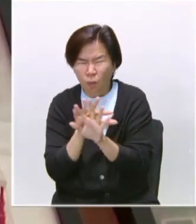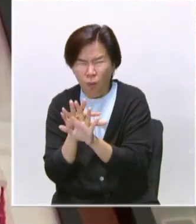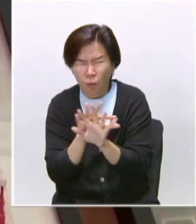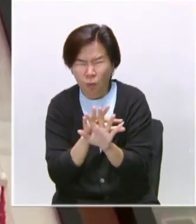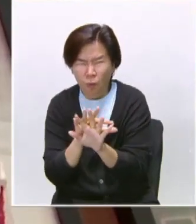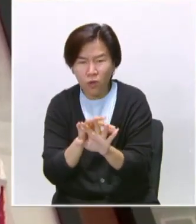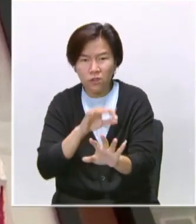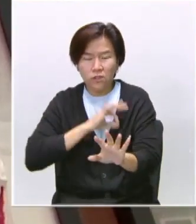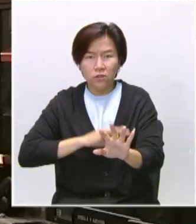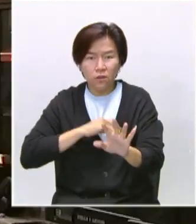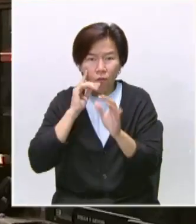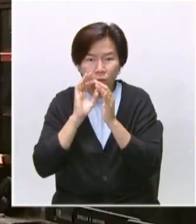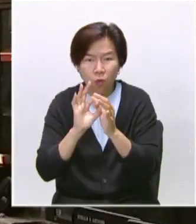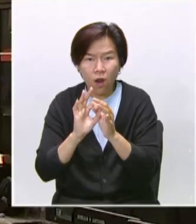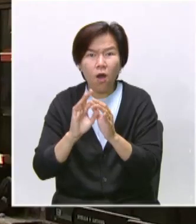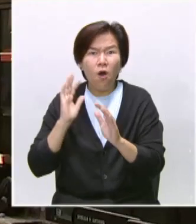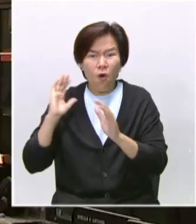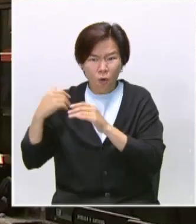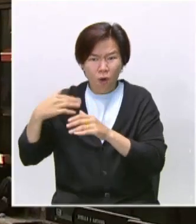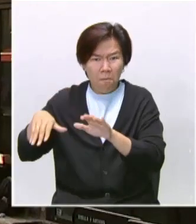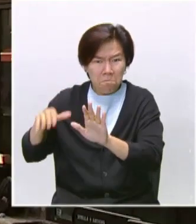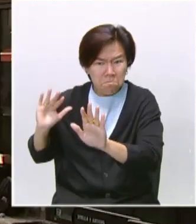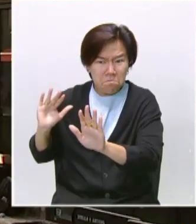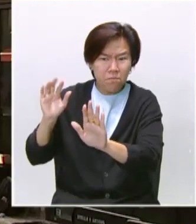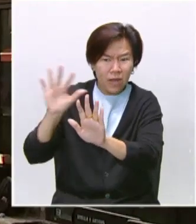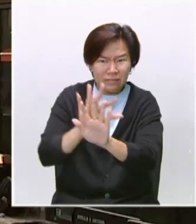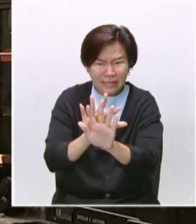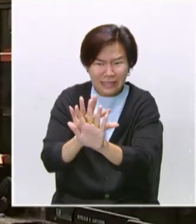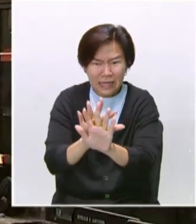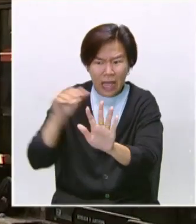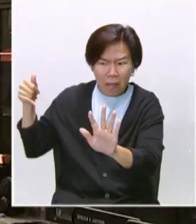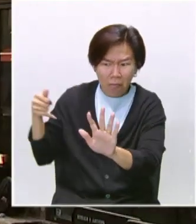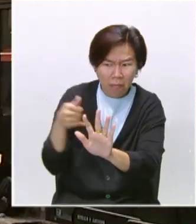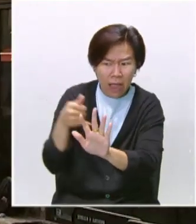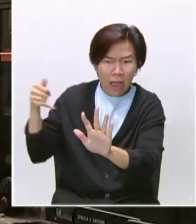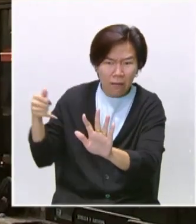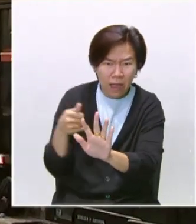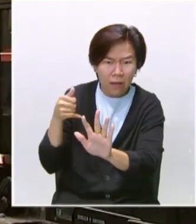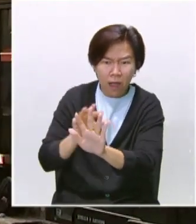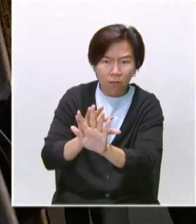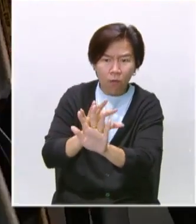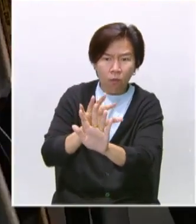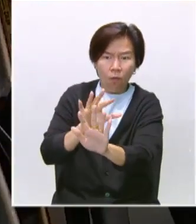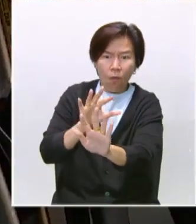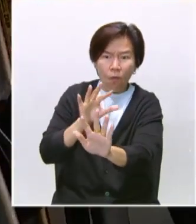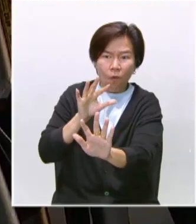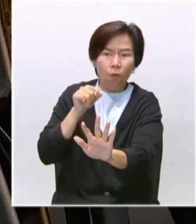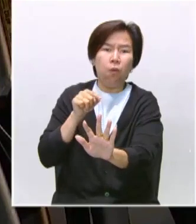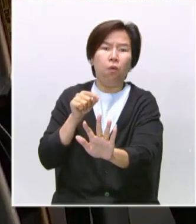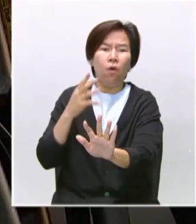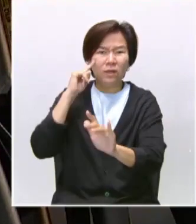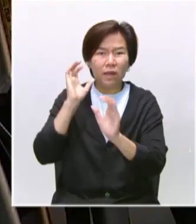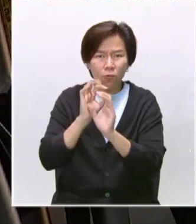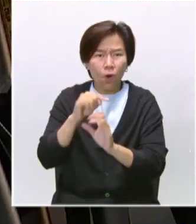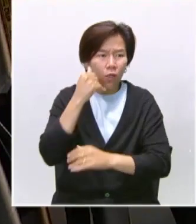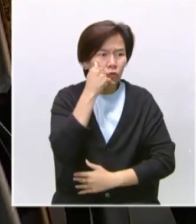ากจนน่ากลัวแต่ก็ยังมีคนเข้าไปในตรอกนี้อยู่เรื่อยๆจนน่ากลัวว่าจะเกิดอันตรายขึ้นมาได้เขาคิดว่าตำรวจควรเข้าไป